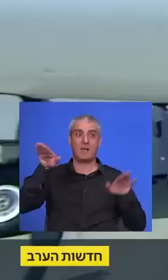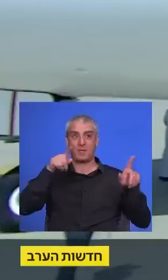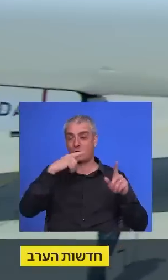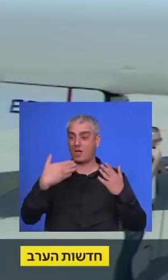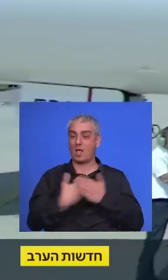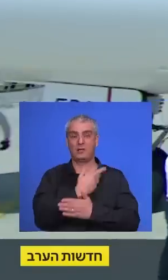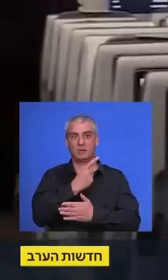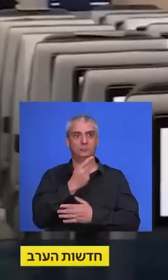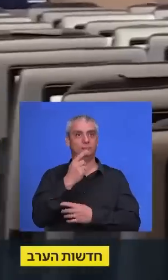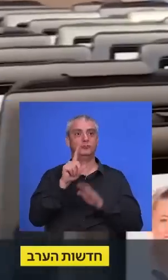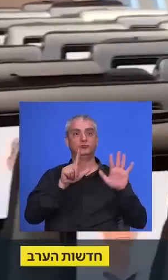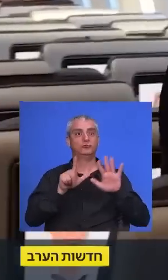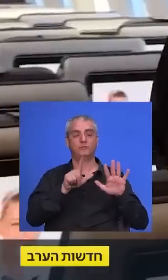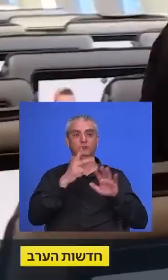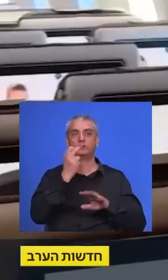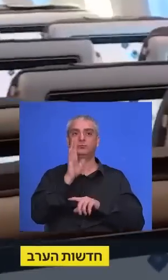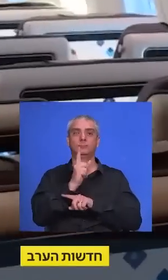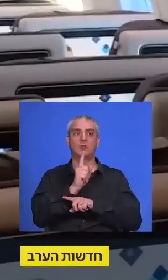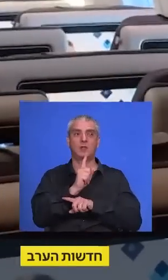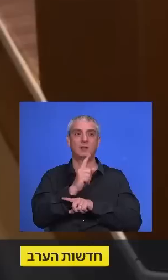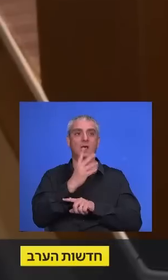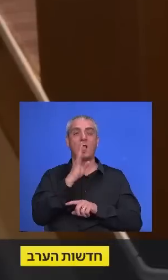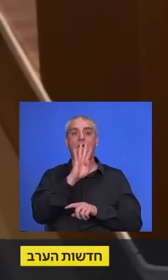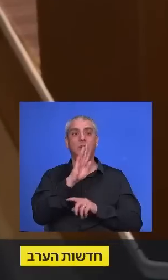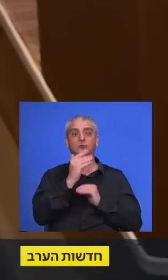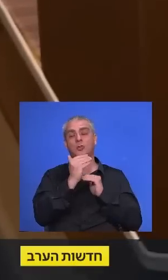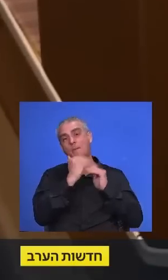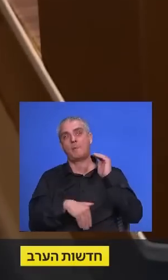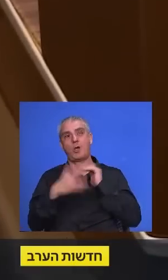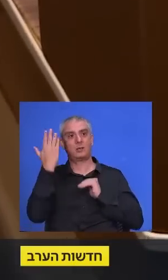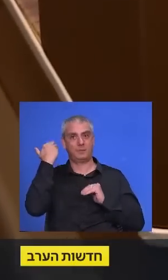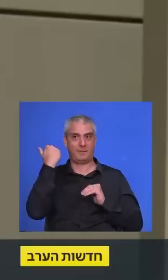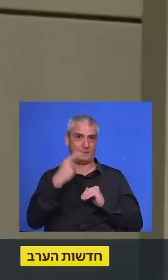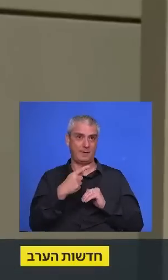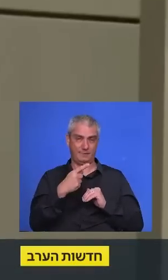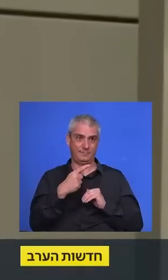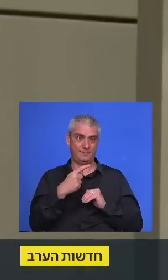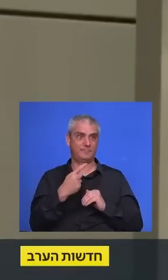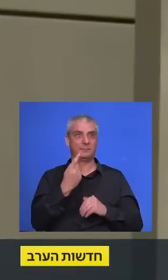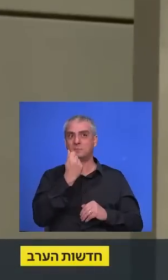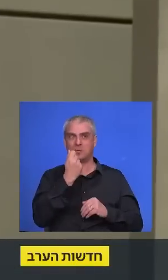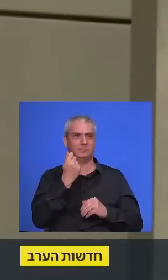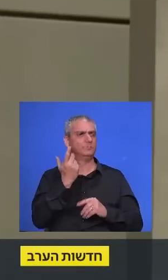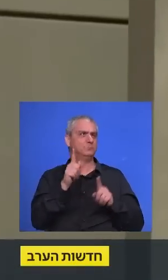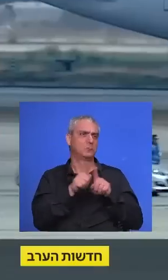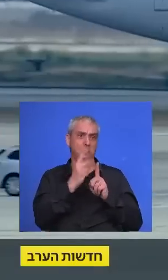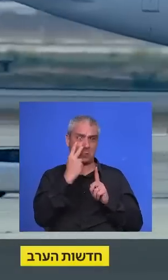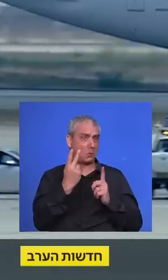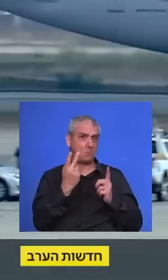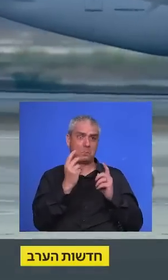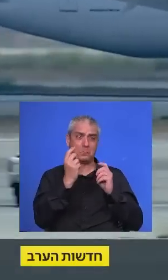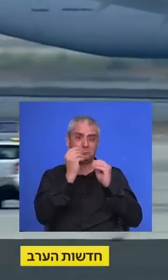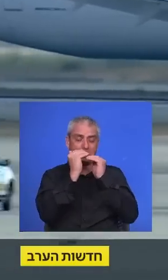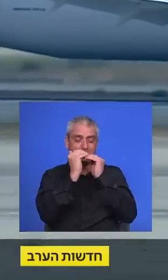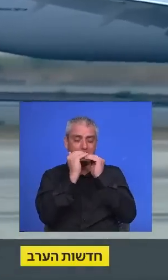החדש ארכה 7 שעות ו-35 דקות. כמעט 4 שעות פחות מבעבר. המחירים, לפחות כמו שזה נראה עכשיו,